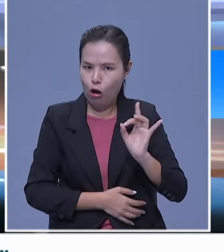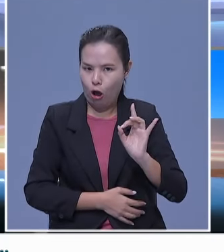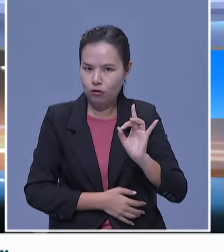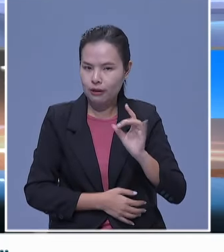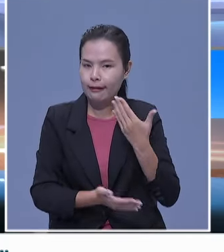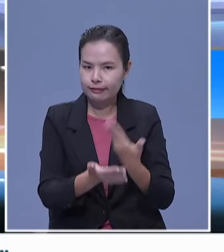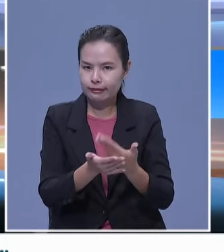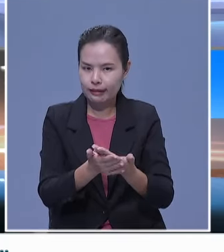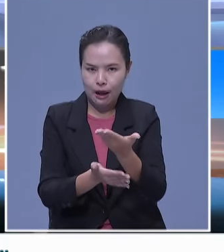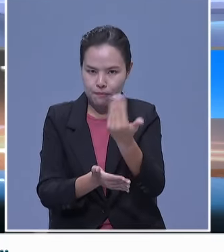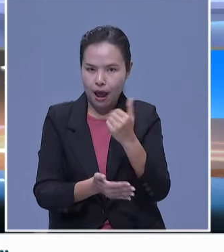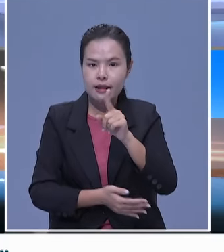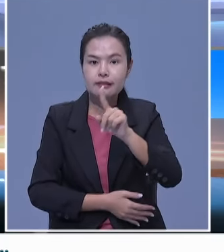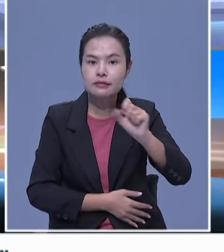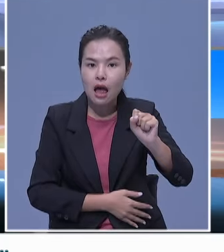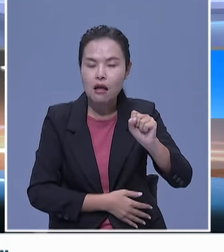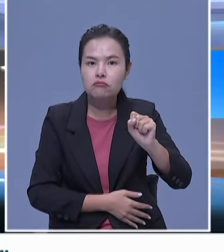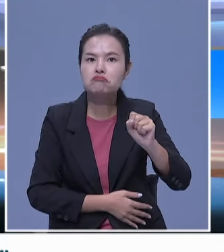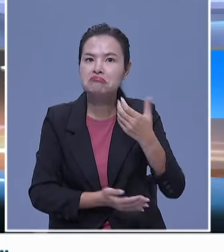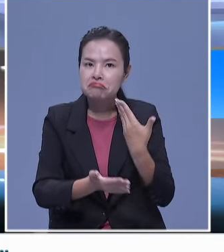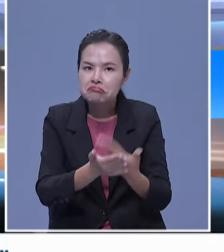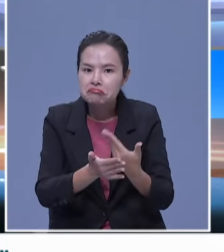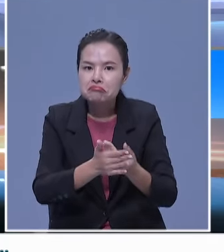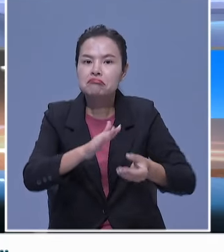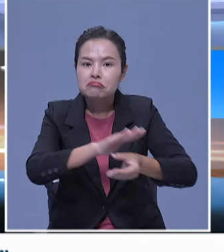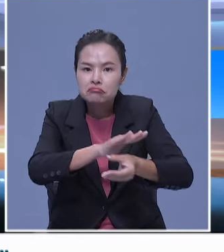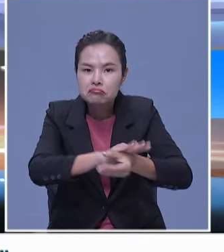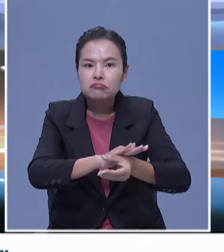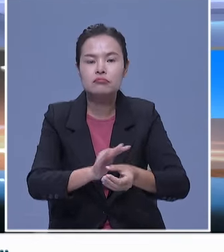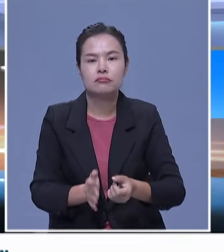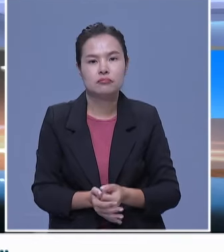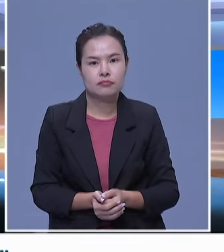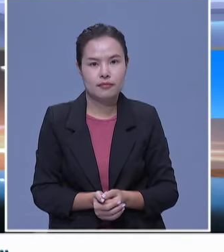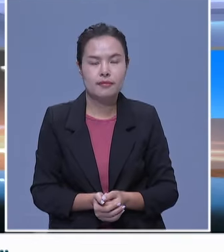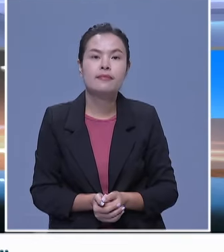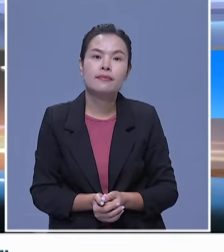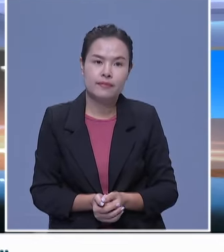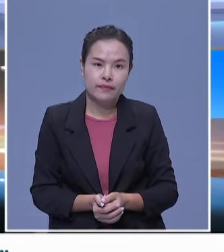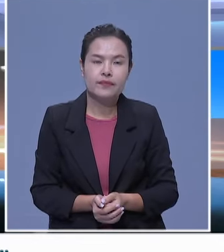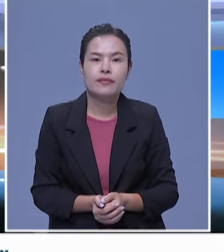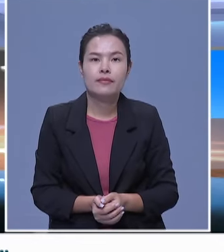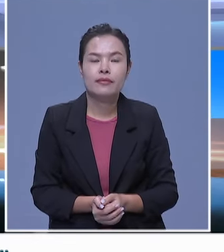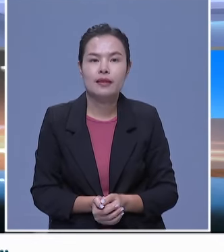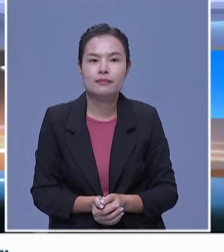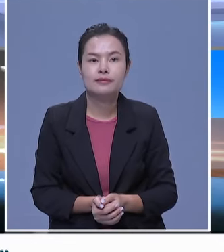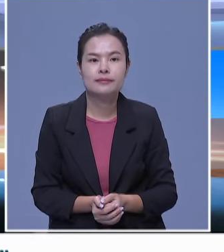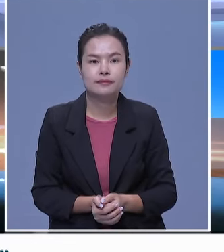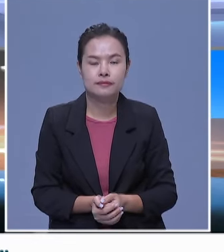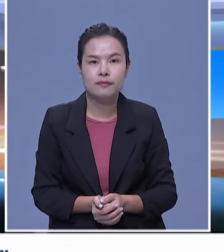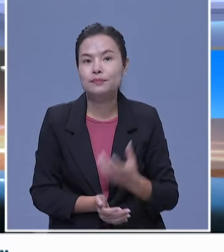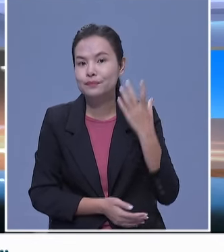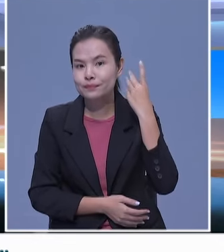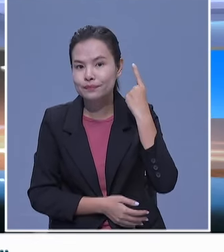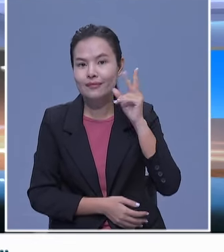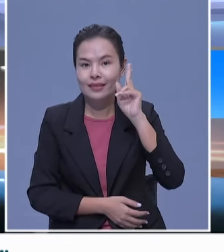เรียกรับเงินนับแสนบาทเป็นค่าสินบน จะมาตบทรัพย์เหรอ เออคือกลายเป็นอีกเรื่องหนึ่งแล้วนะคะเดี๋ยวไปดูเรื่องนี้ก่อนนะคะเมื่อว